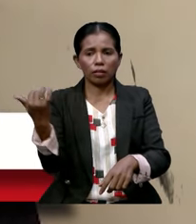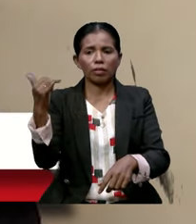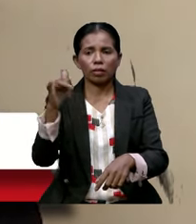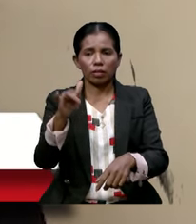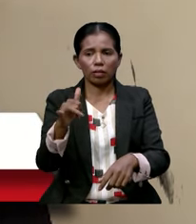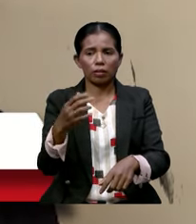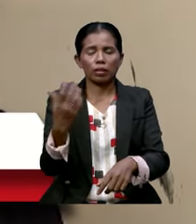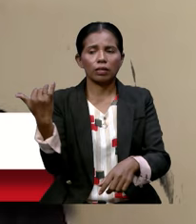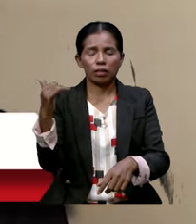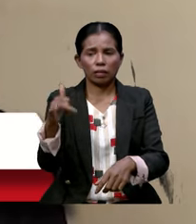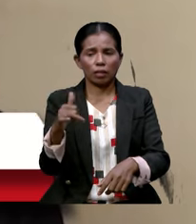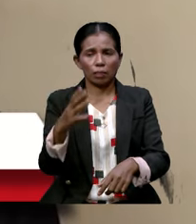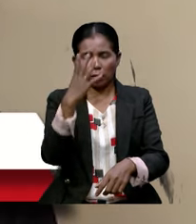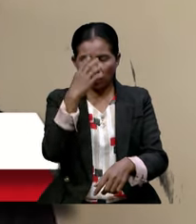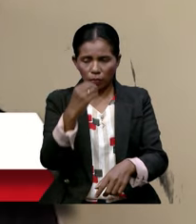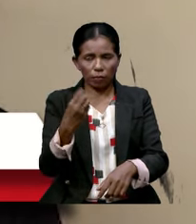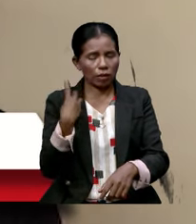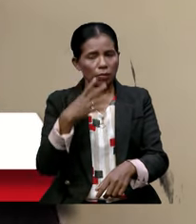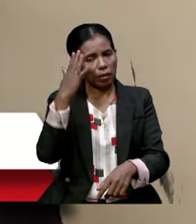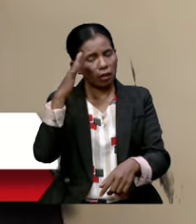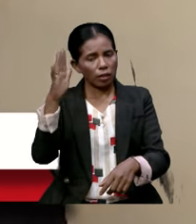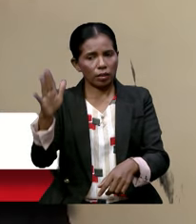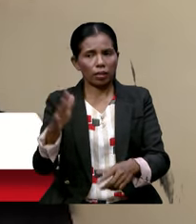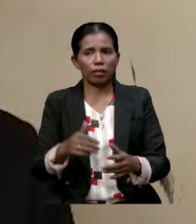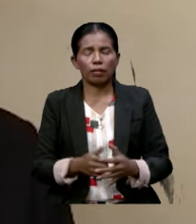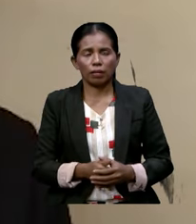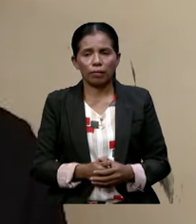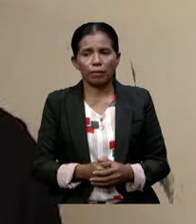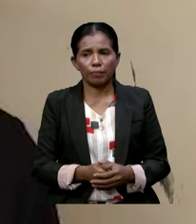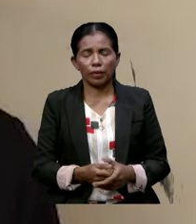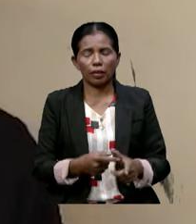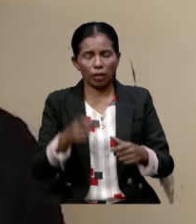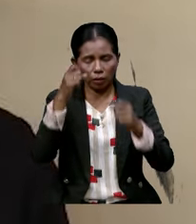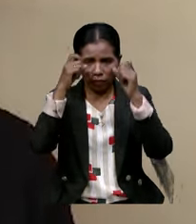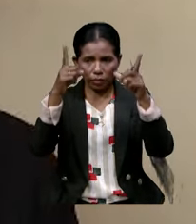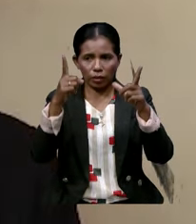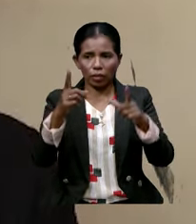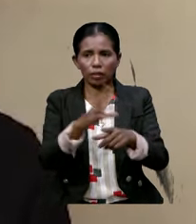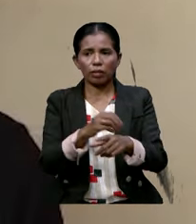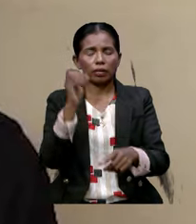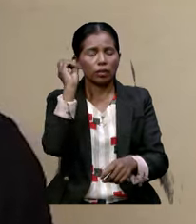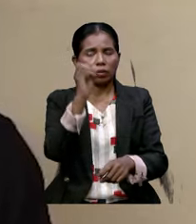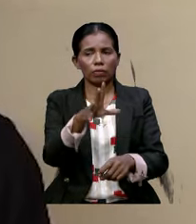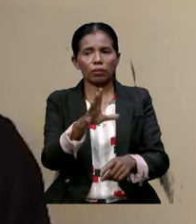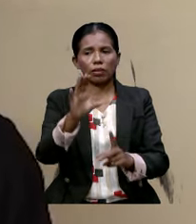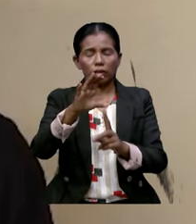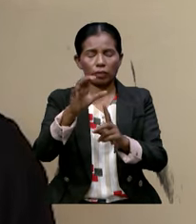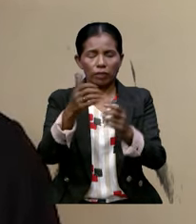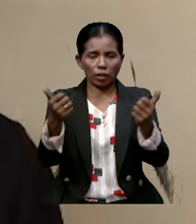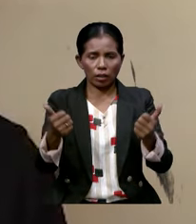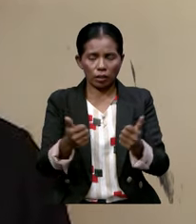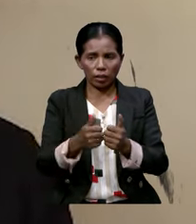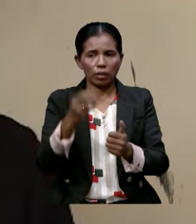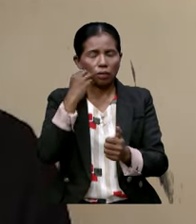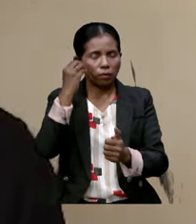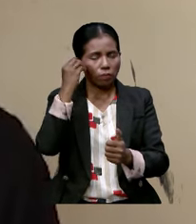ba du kuhoto am lahate ne wati da hom ne masira to ba du kuhoto. De repente maka tar tu de te sef aliane umane ne